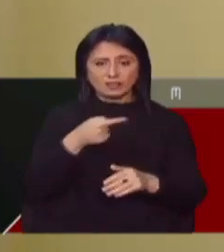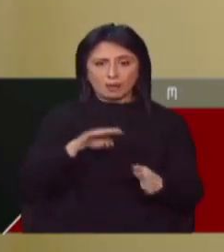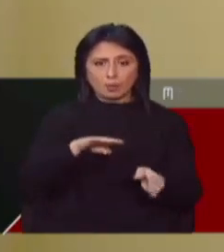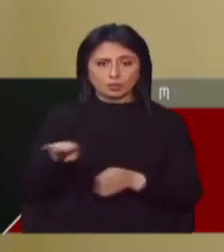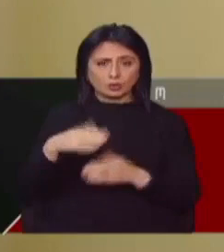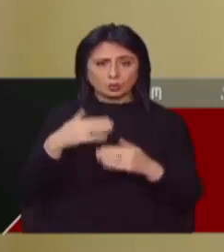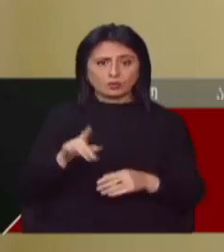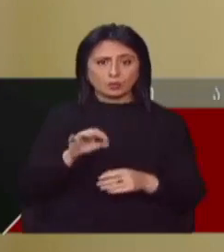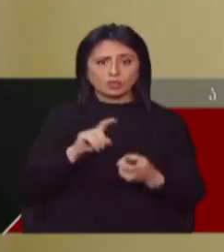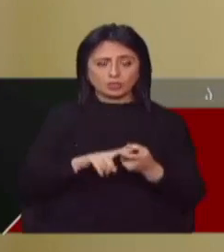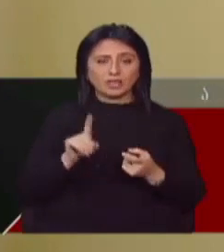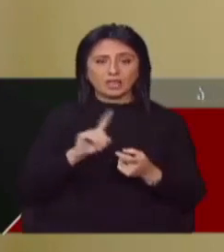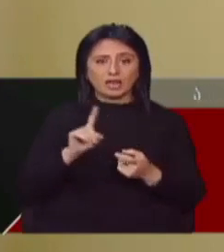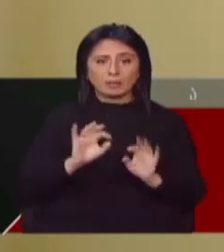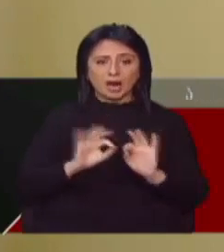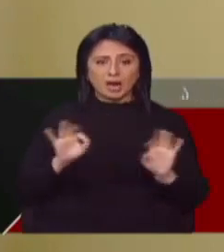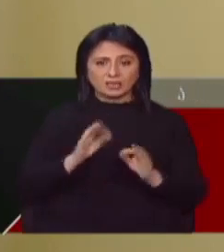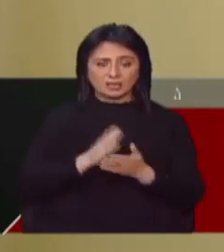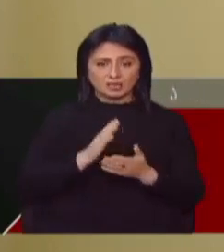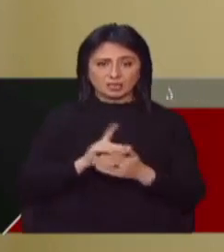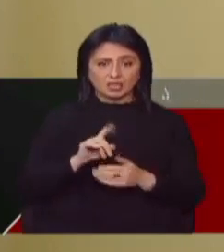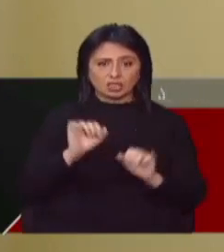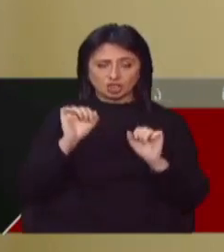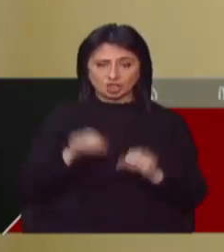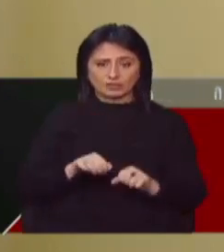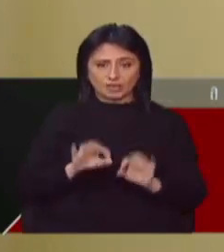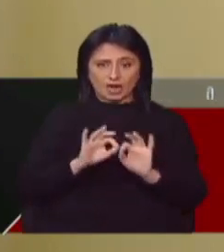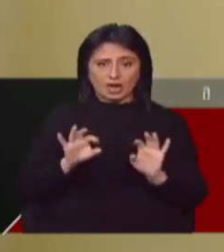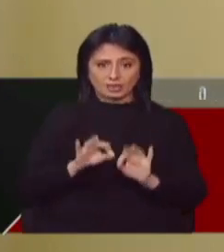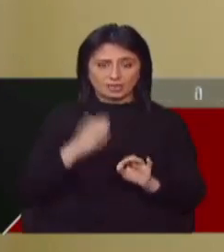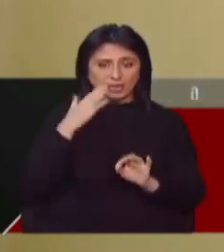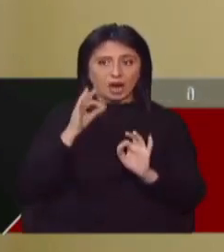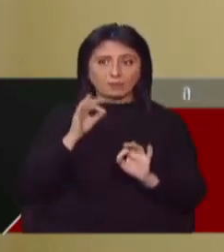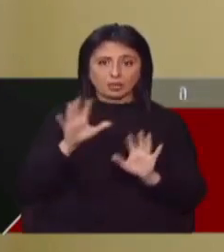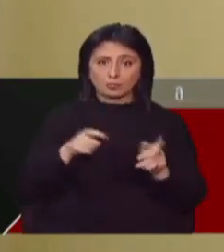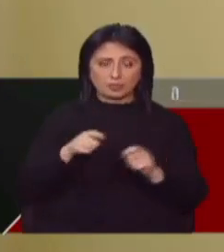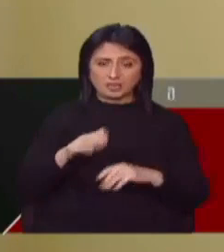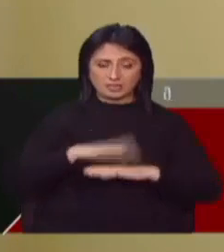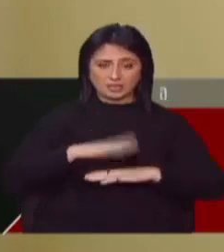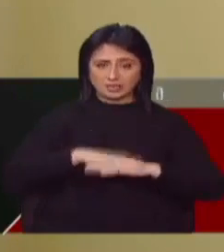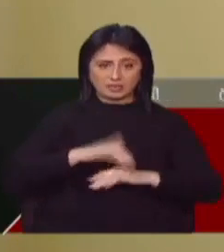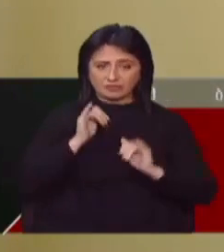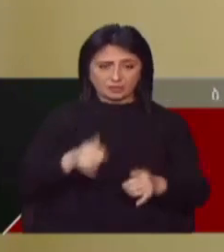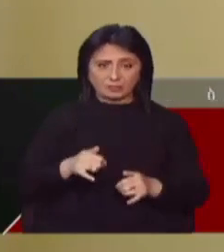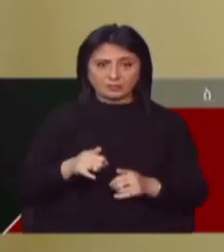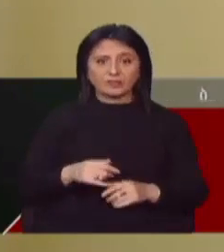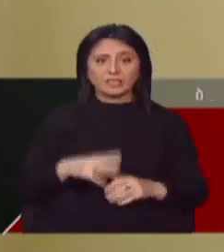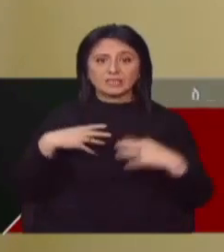asta în acoșile bitrum și aici, dar ai mi-a snar să bule, pora să ce uzlia, a snar zda, a martos prezidentii s-a sati sacțiile.